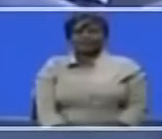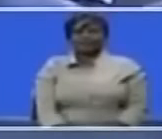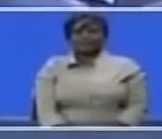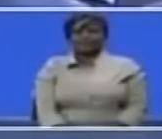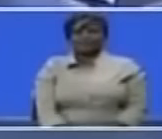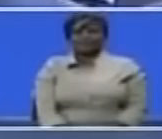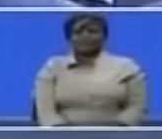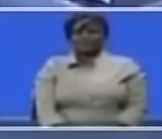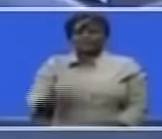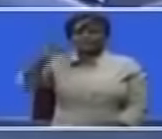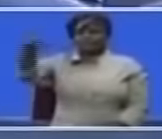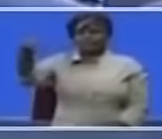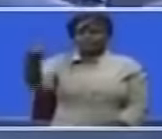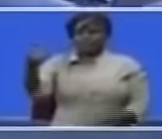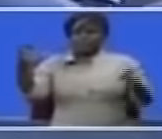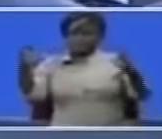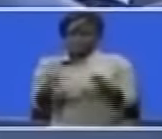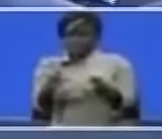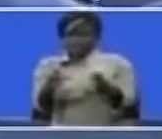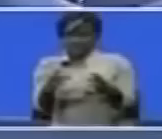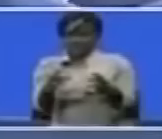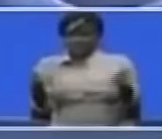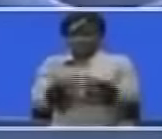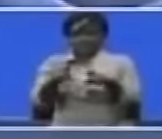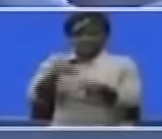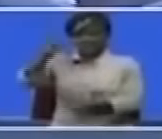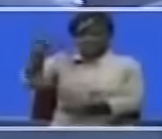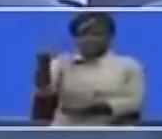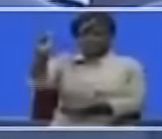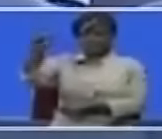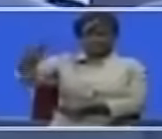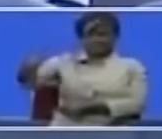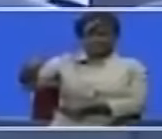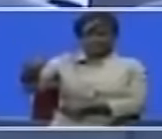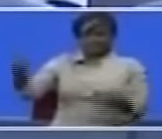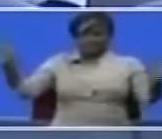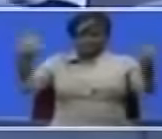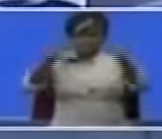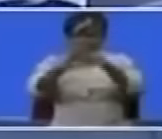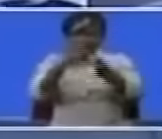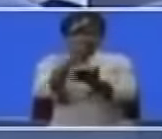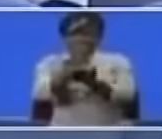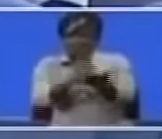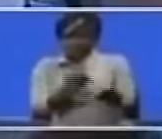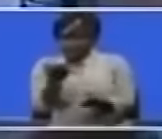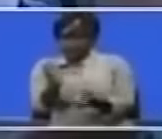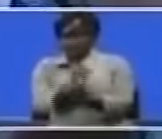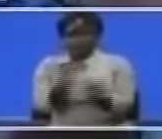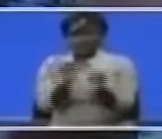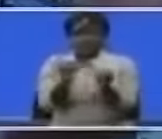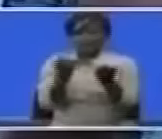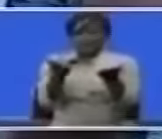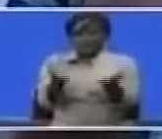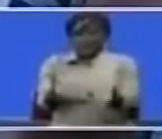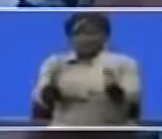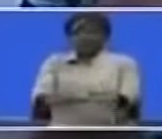We have a Jubilee party, and JAF is going to be part of that Jubilee party. So we are not bad on anything. Sasa